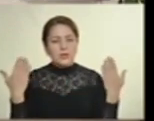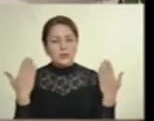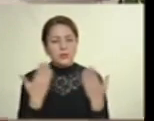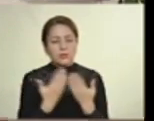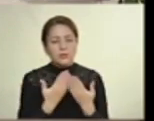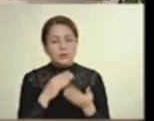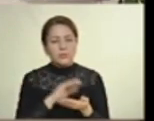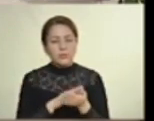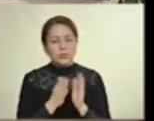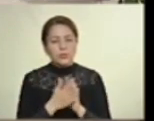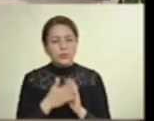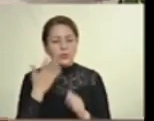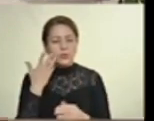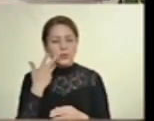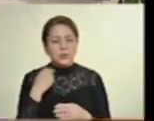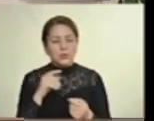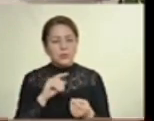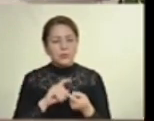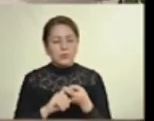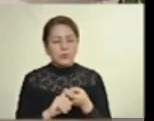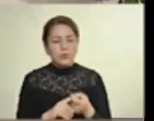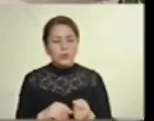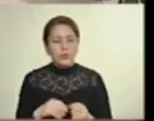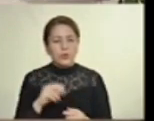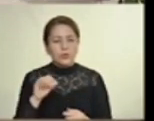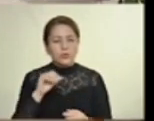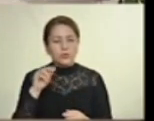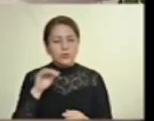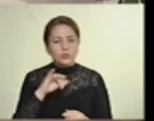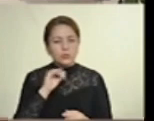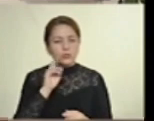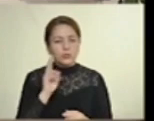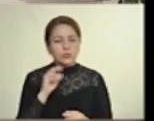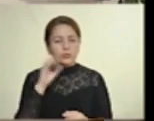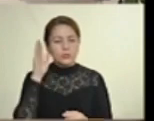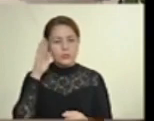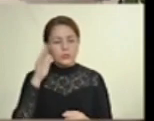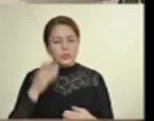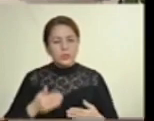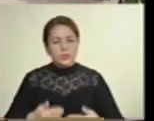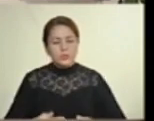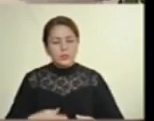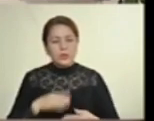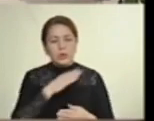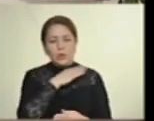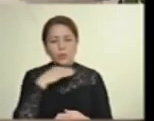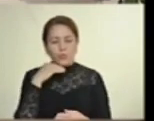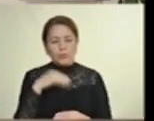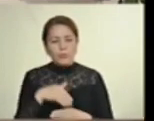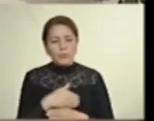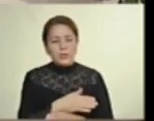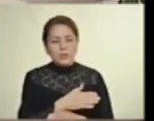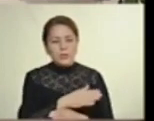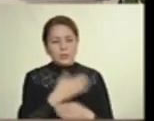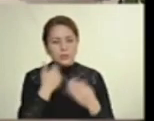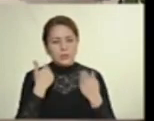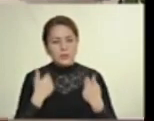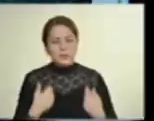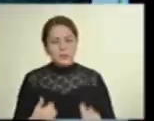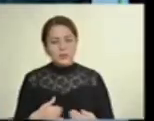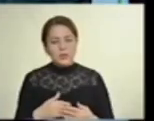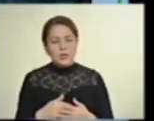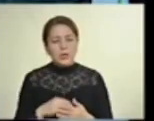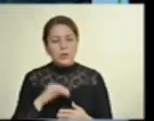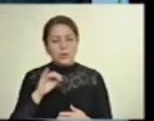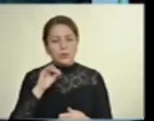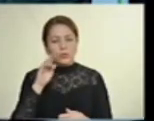rangiga bog'liqdir. Ya'ni chuchuk suv havzalarida yashaydigan ko'pchilik baliqlar tanasining mana yuqori tomoni,